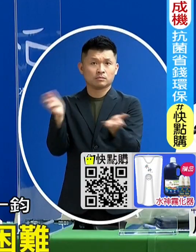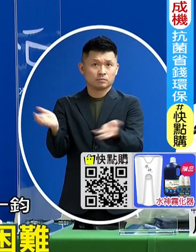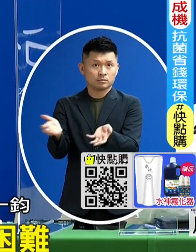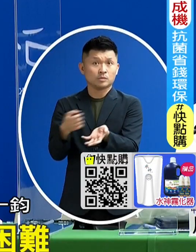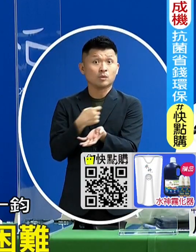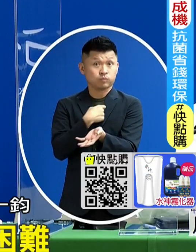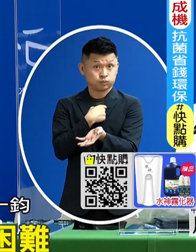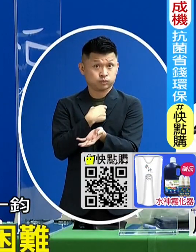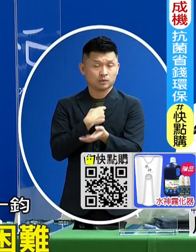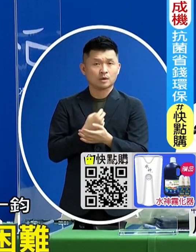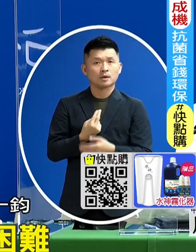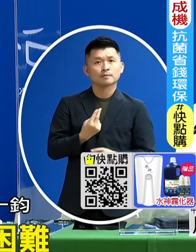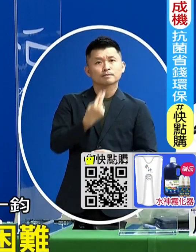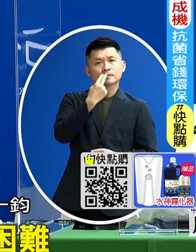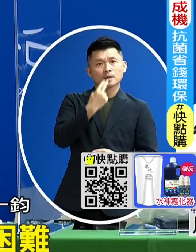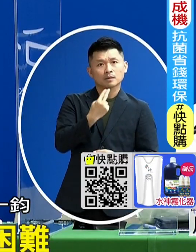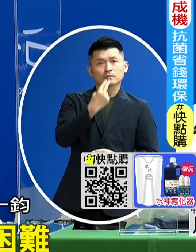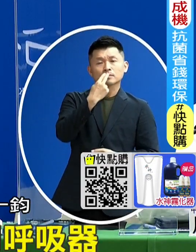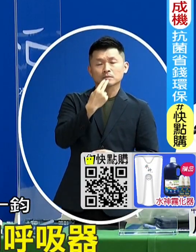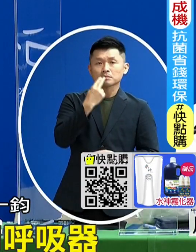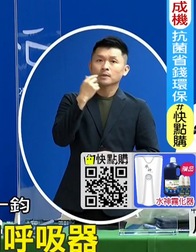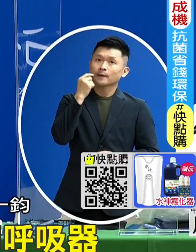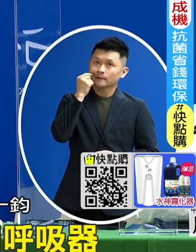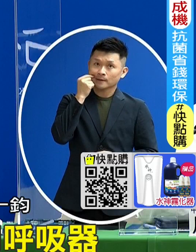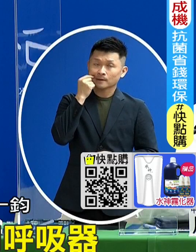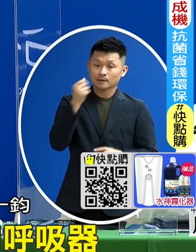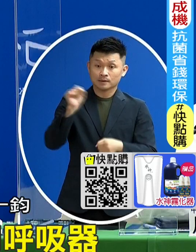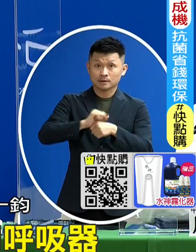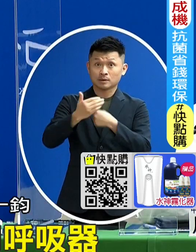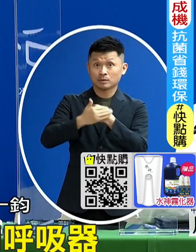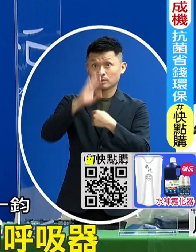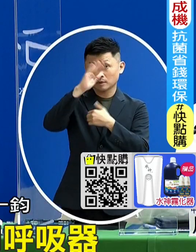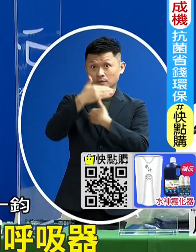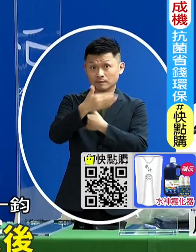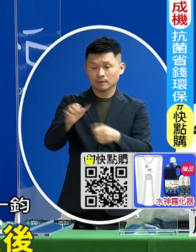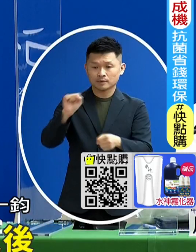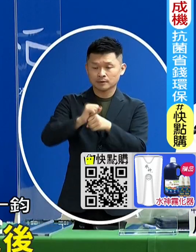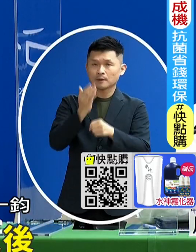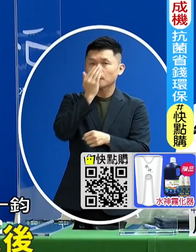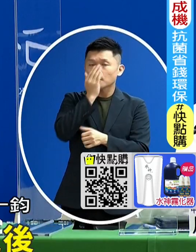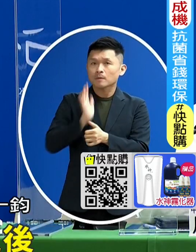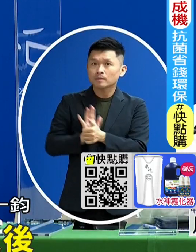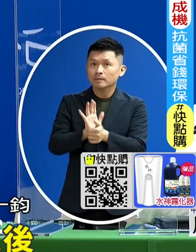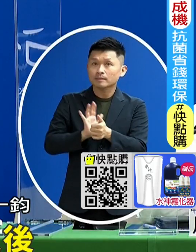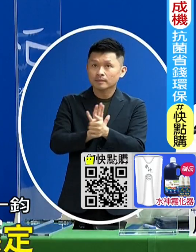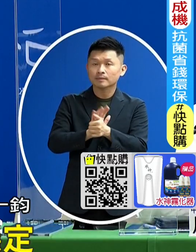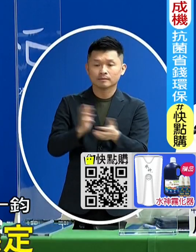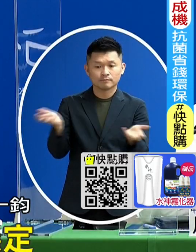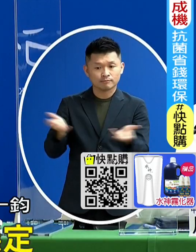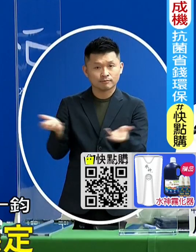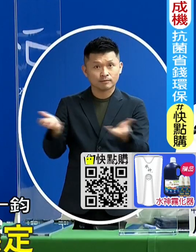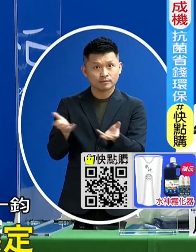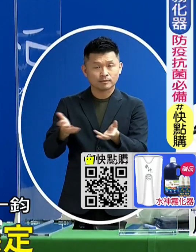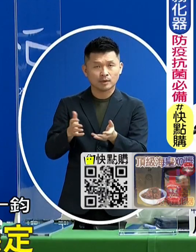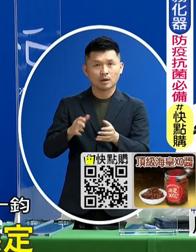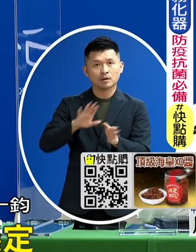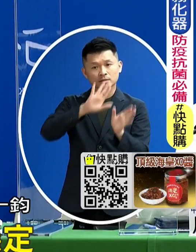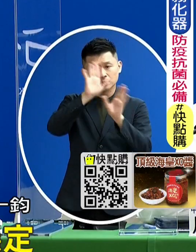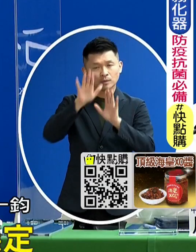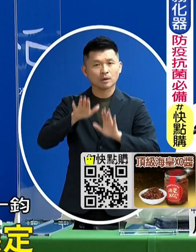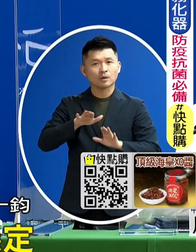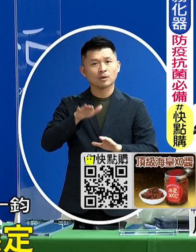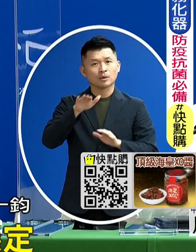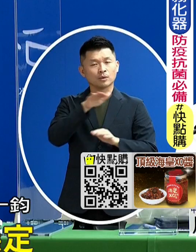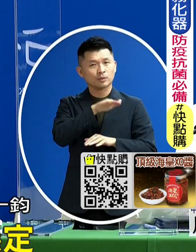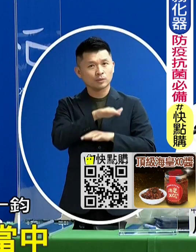那有一些呼吸上的困难，所以在加护病房使用呼吸器，不过经过治疗之后状况应该算是稳定，还